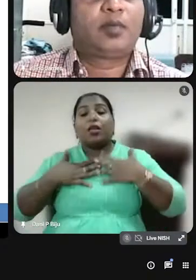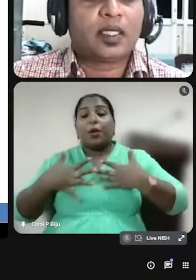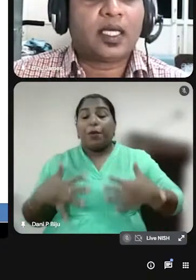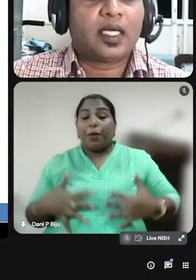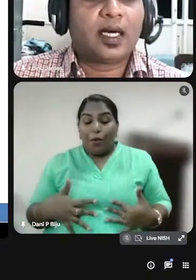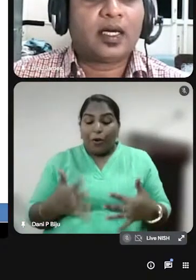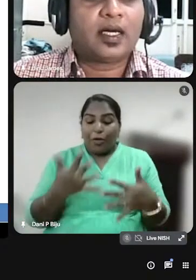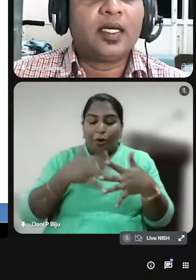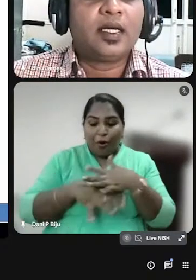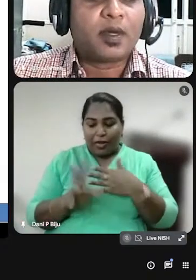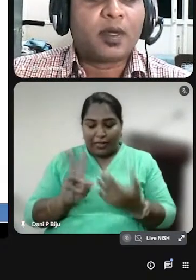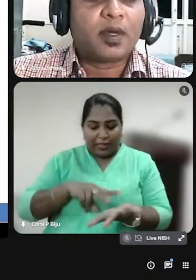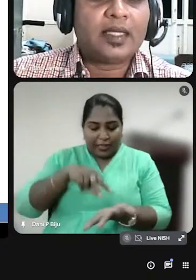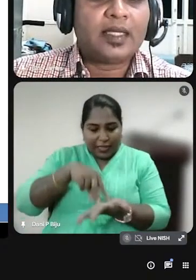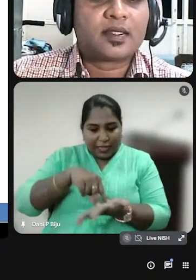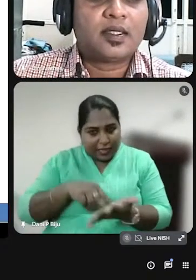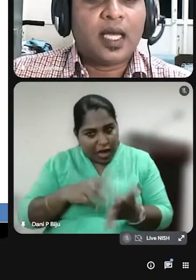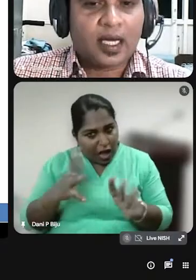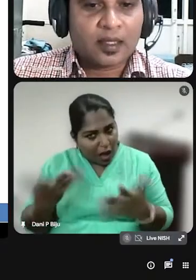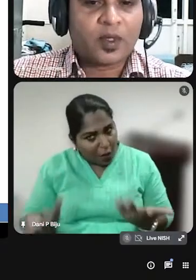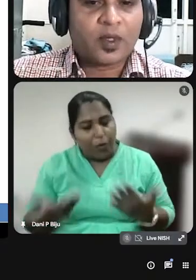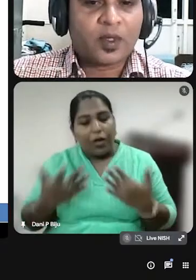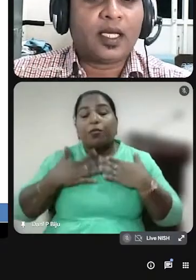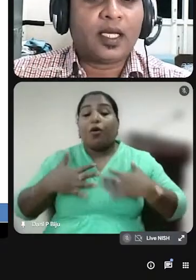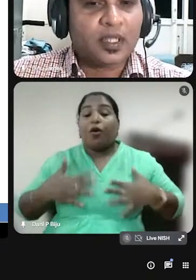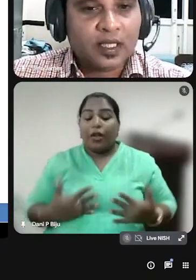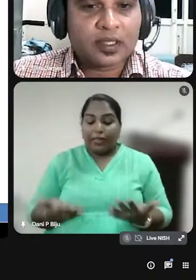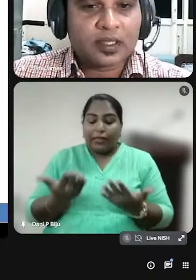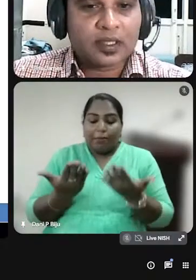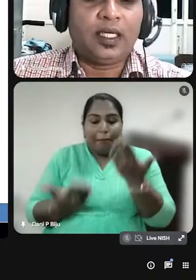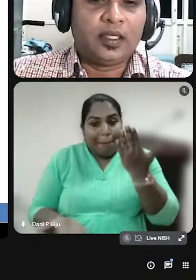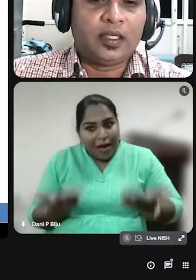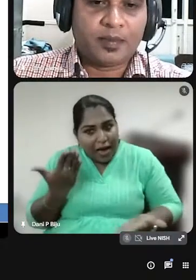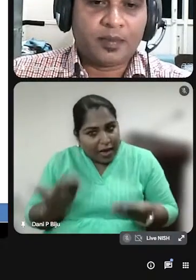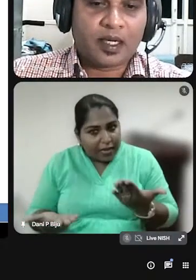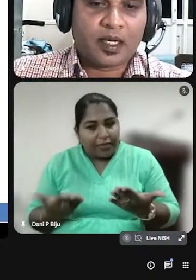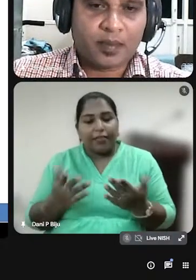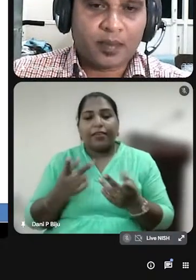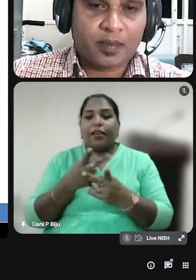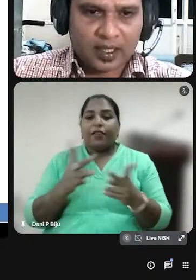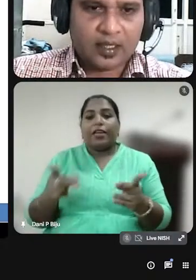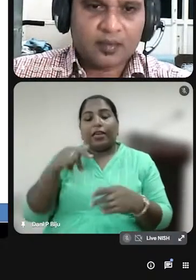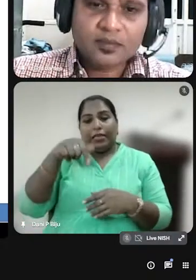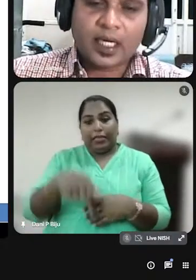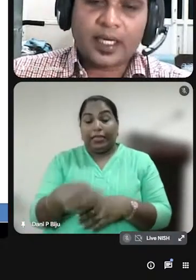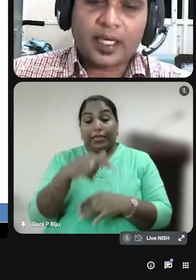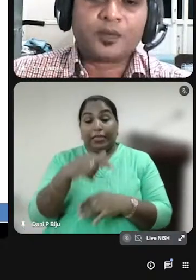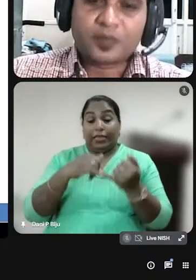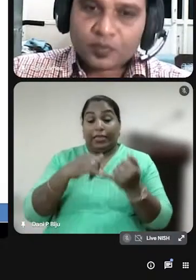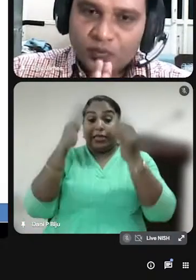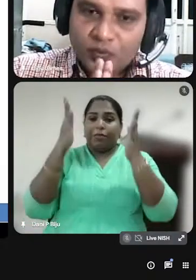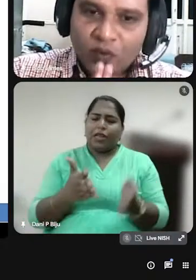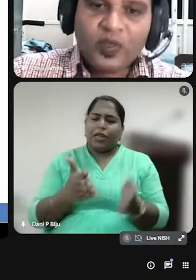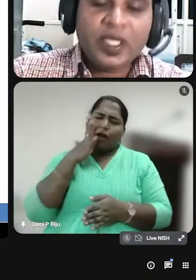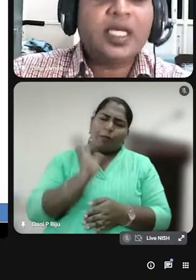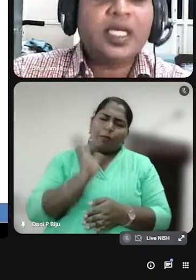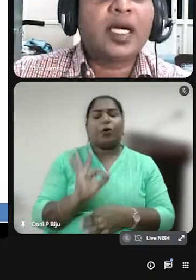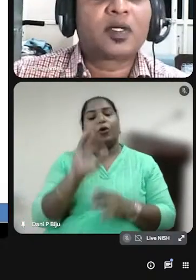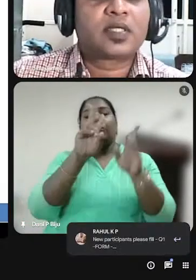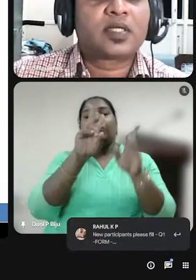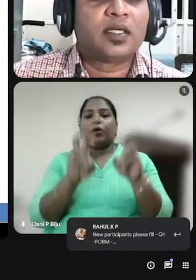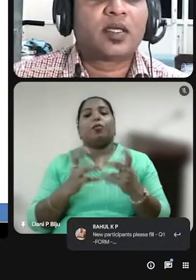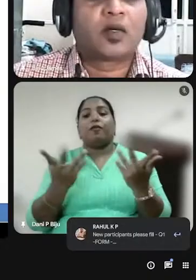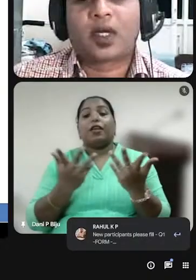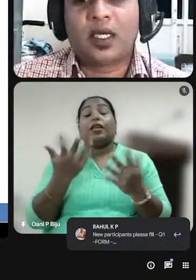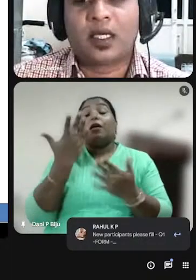നമ്മൾ നിൽക്കുന്നത് എങ്ങനെയാണ്, നമ്മുടെ ബാലൻസ്, അതുപോലെ തന്നെ ഇന്നത്തെ ഈ സെമിനാറിന്റെ പ്രധാന കാര്യവും